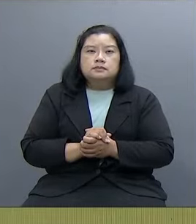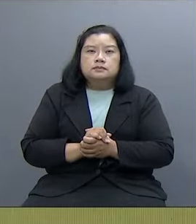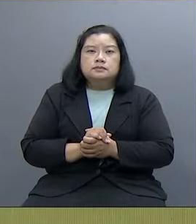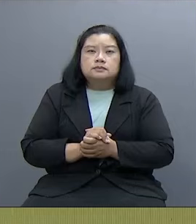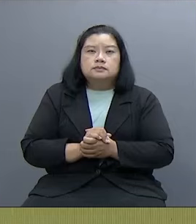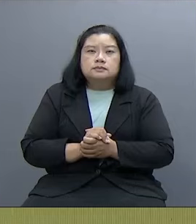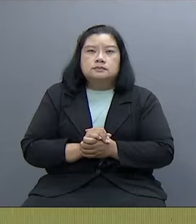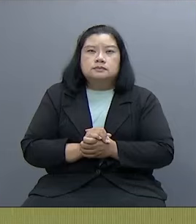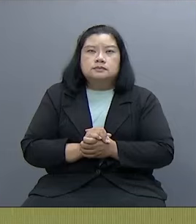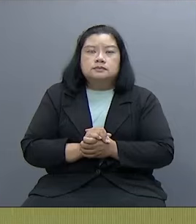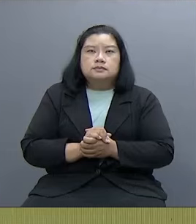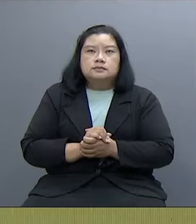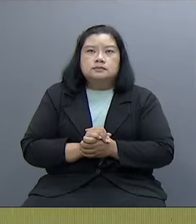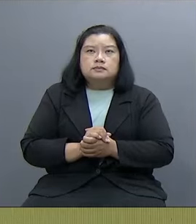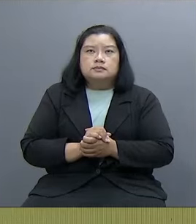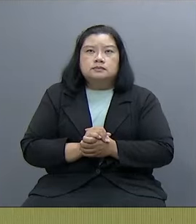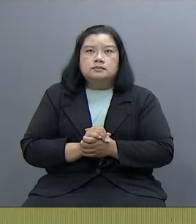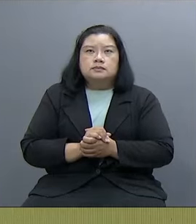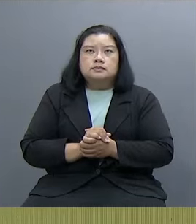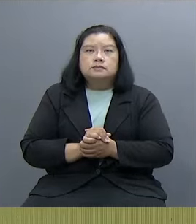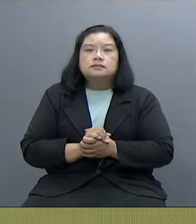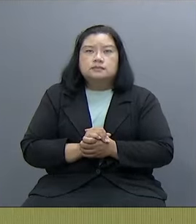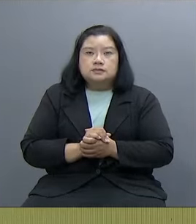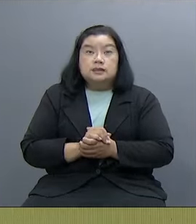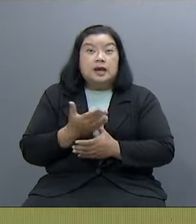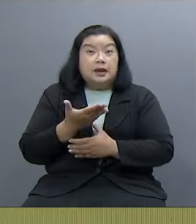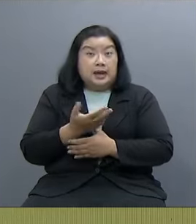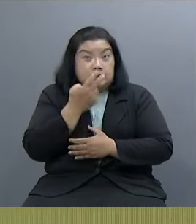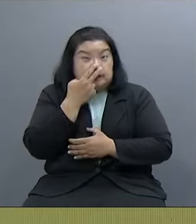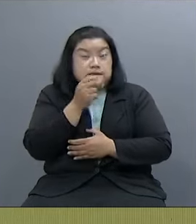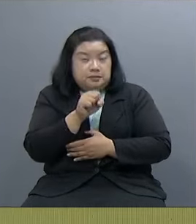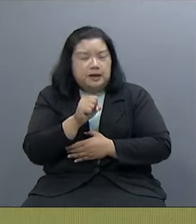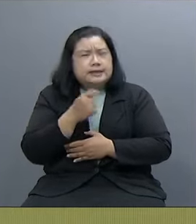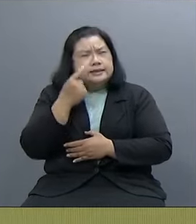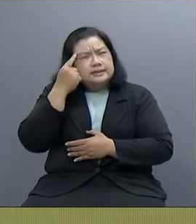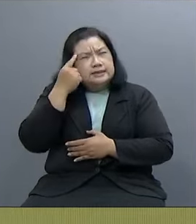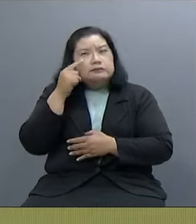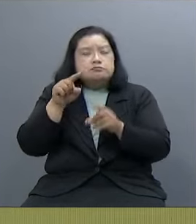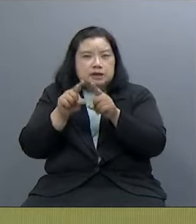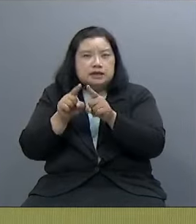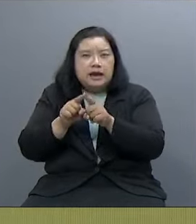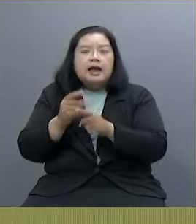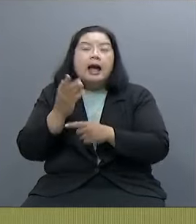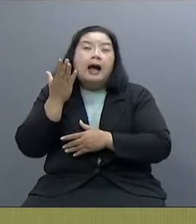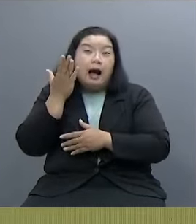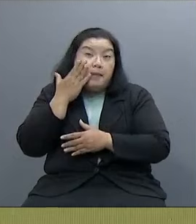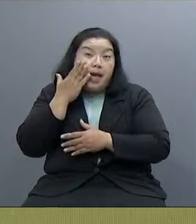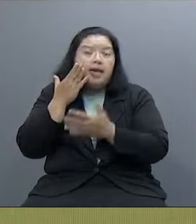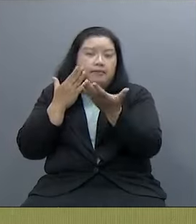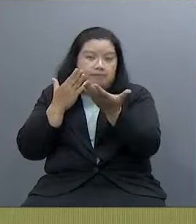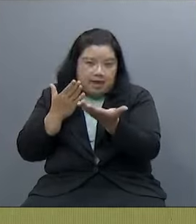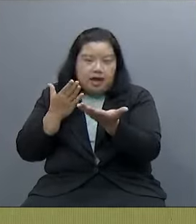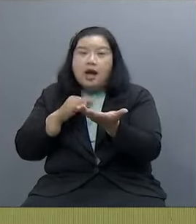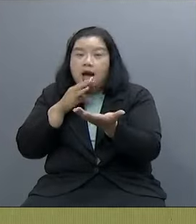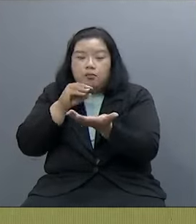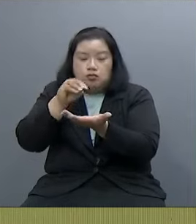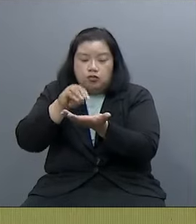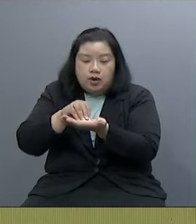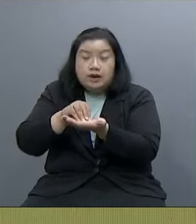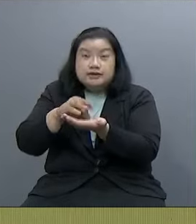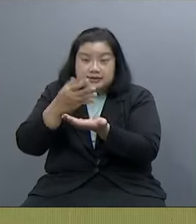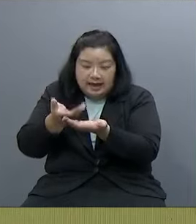และนี่คือขนมจีบรากบัวค่ะคุณผู้ชมหลายท่านอาจจะนึกถึงขนมจีบข้างนอกมันต้องเป็นแป้งใช่ไหมคะเราก็เอารากบัวเนี่ยแหละค่ะมาทำ